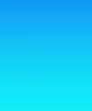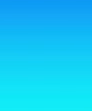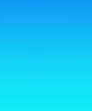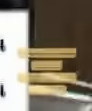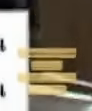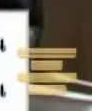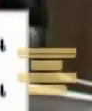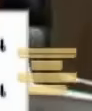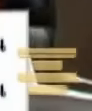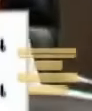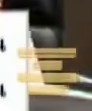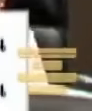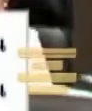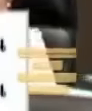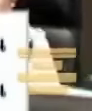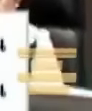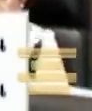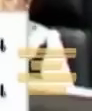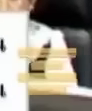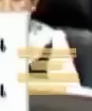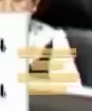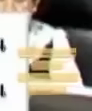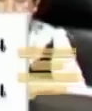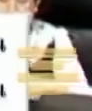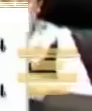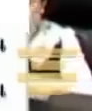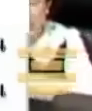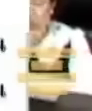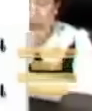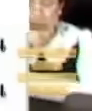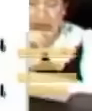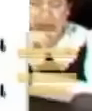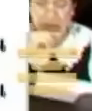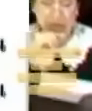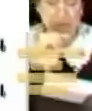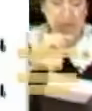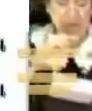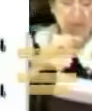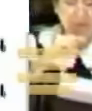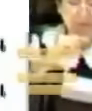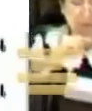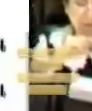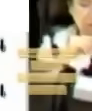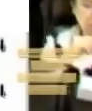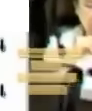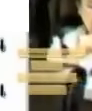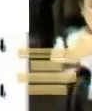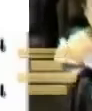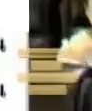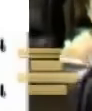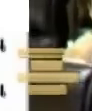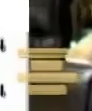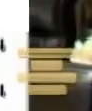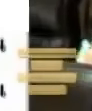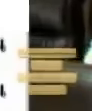เป็นเครื่องมือสำคัญในการขับเคลื่อนนโยบายรัฐบาลเพื่อให้ประเทศมีความมั่นคงประชาชนมีความสุขสร้างความเป็นธรรมลดความเหลื่อมล้ำ